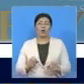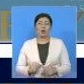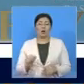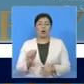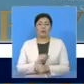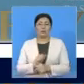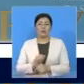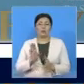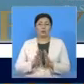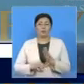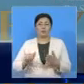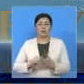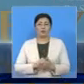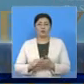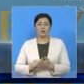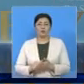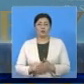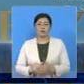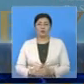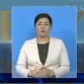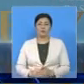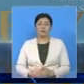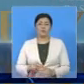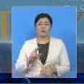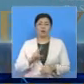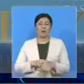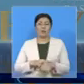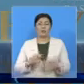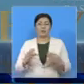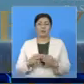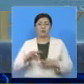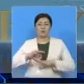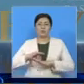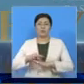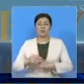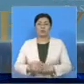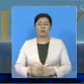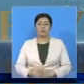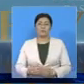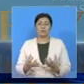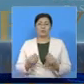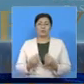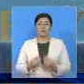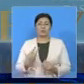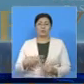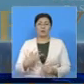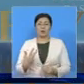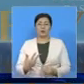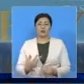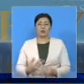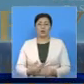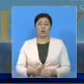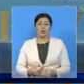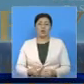құжатсыз аудандық ішкі істер полиция бөлімдеріне жеткізілді. Және де 23 дерек